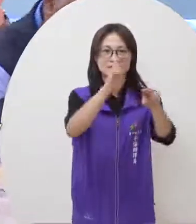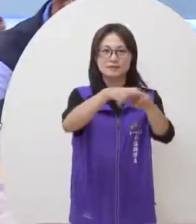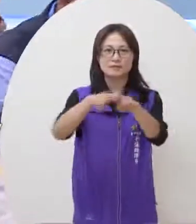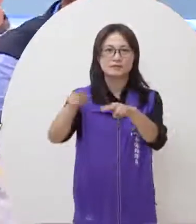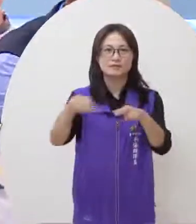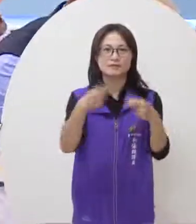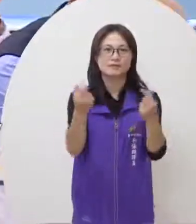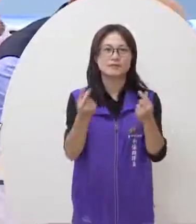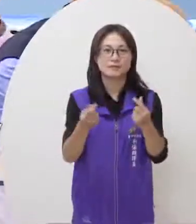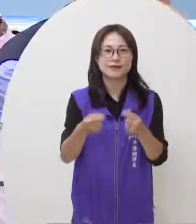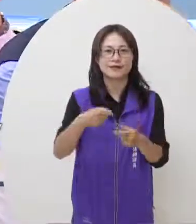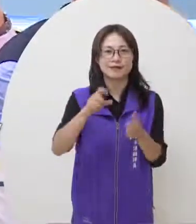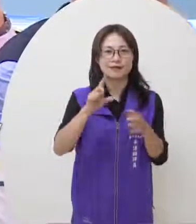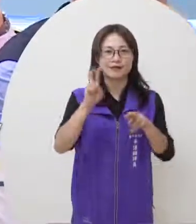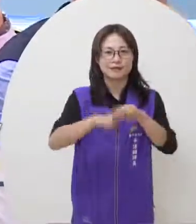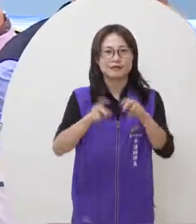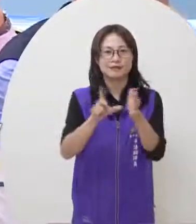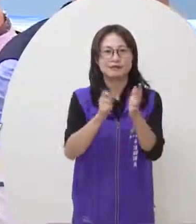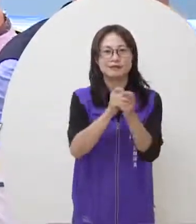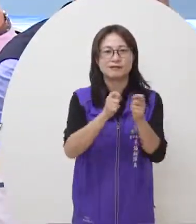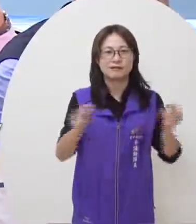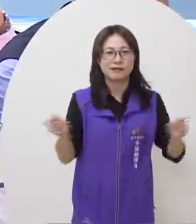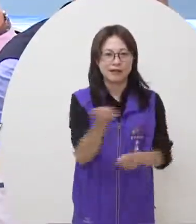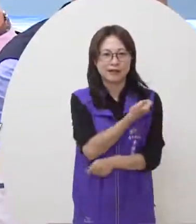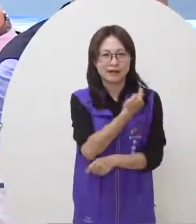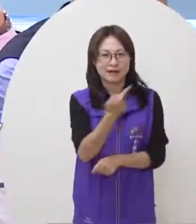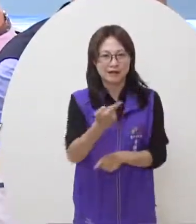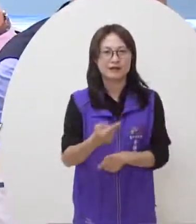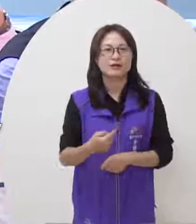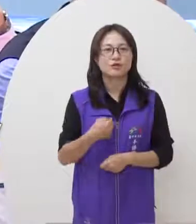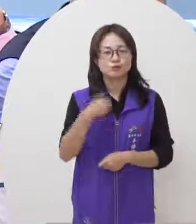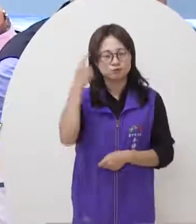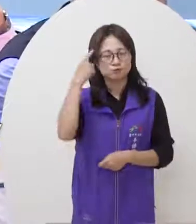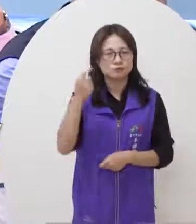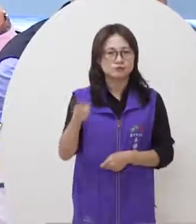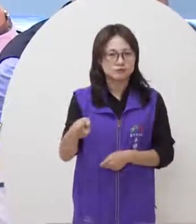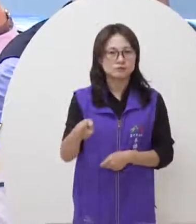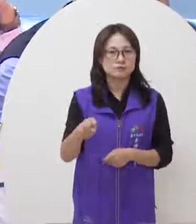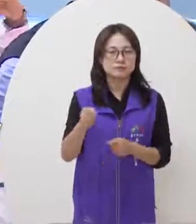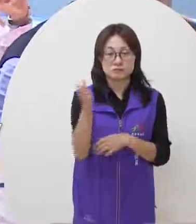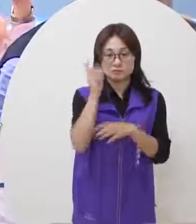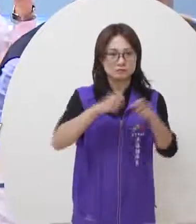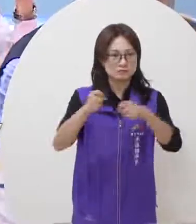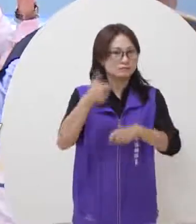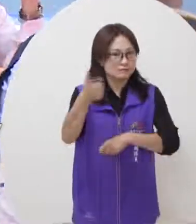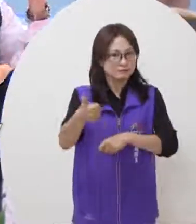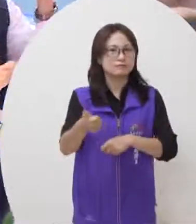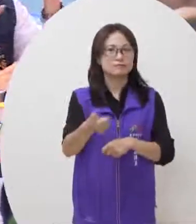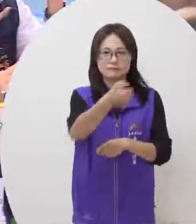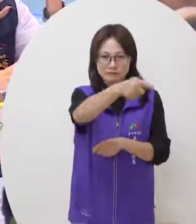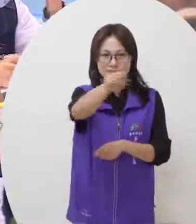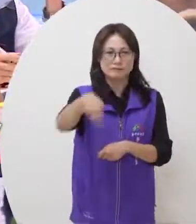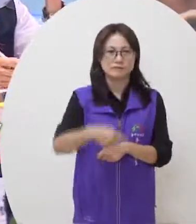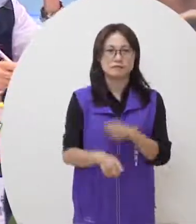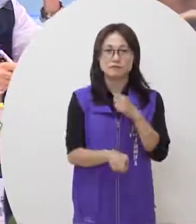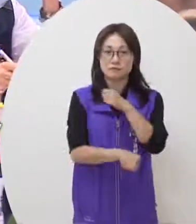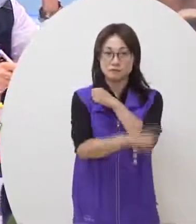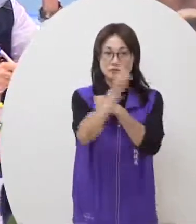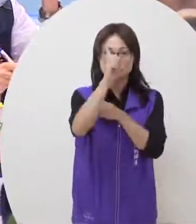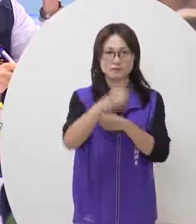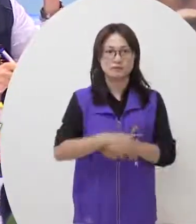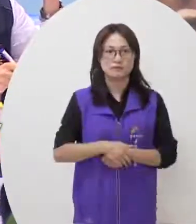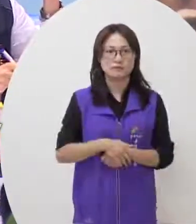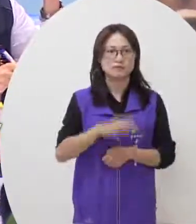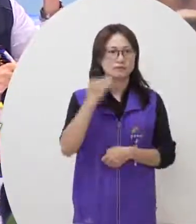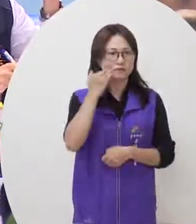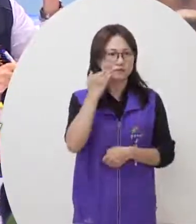脚床小花生生呢，吼、哦，哎啊，所以这一个也是很棒，非常棒哦。再来就有一点建议，是不是我们六十五